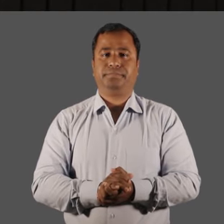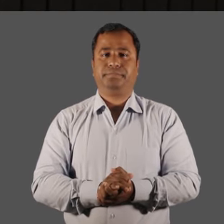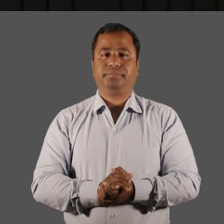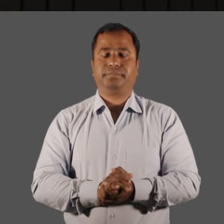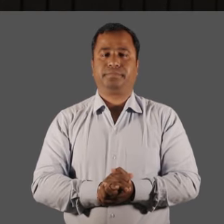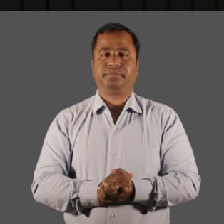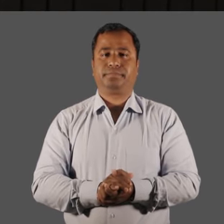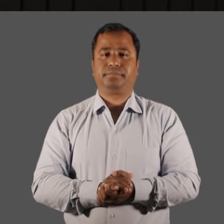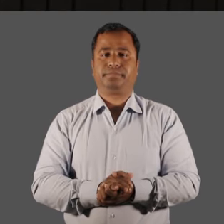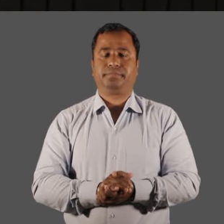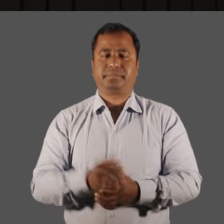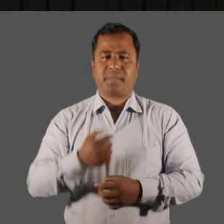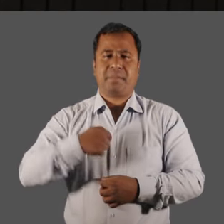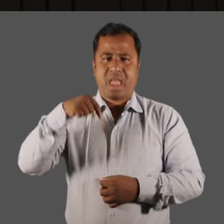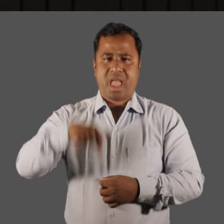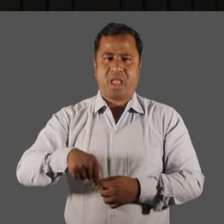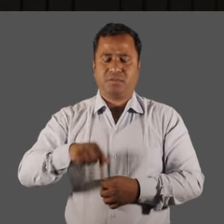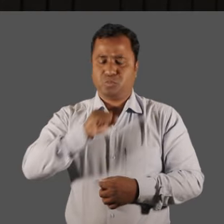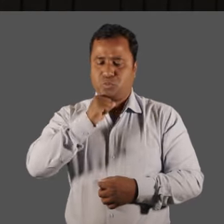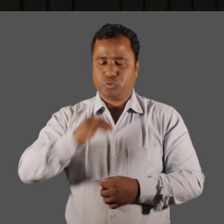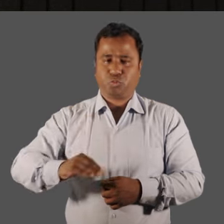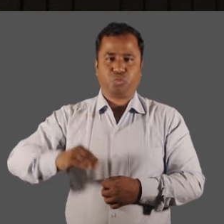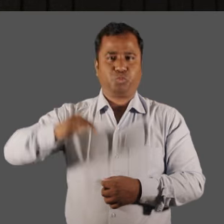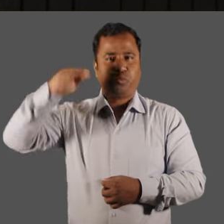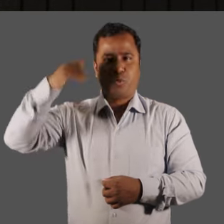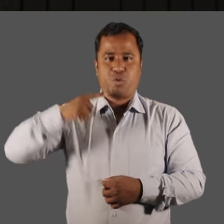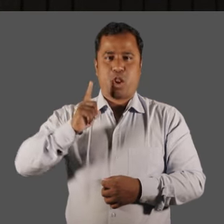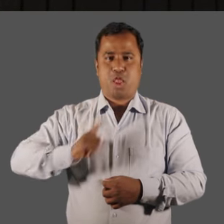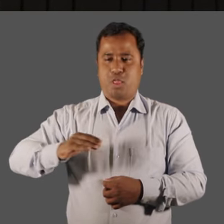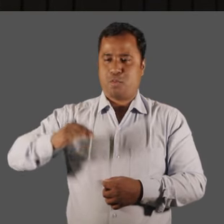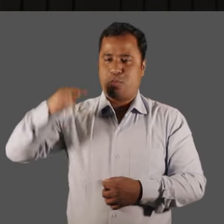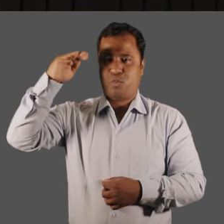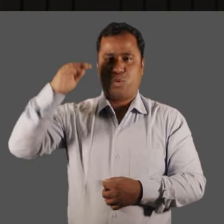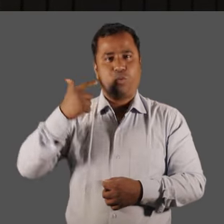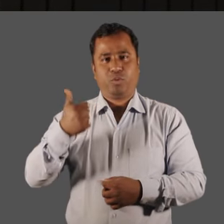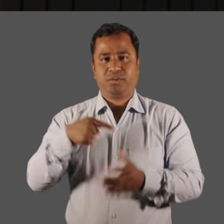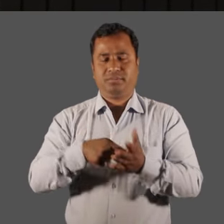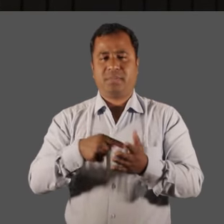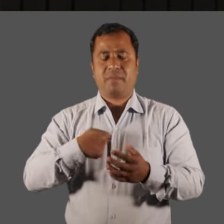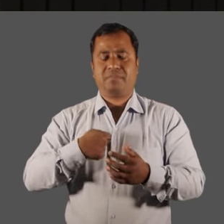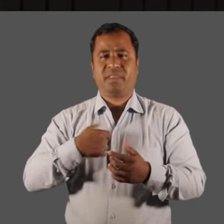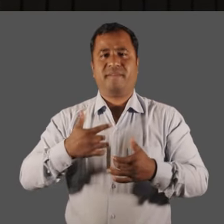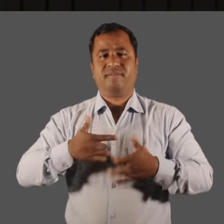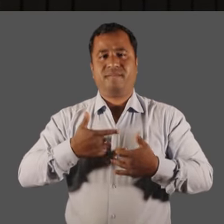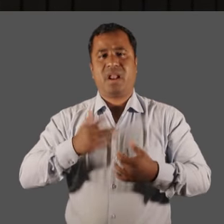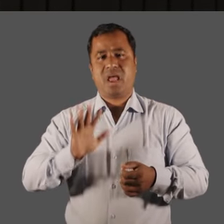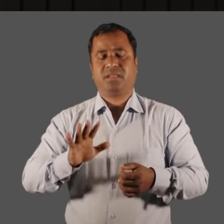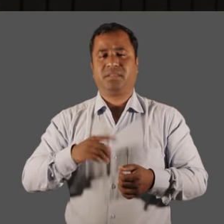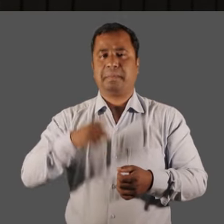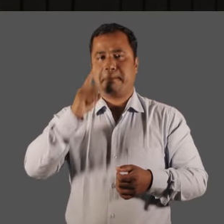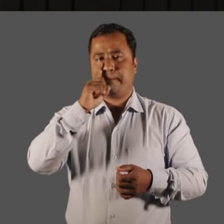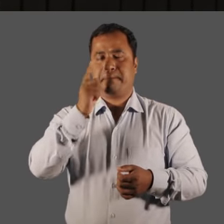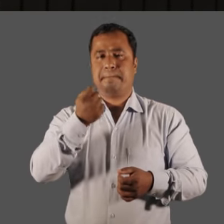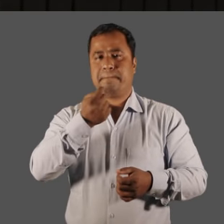মানে আমি এখনো তো অনেক বড় হয়ে গেছি, অনেক। আমি এখনো খুব মিস করি যে মনে হয়